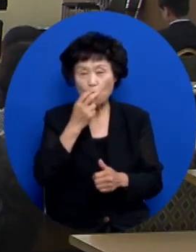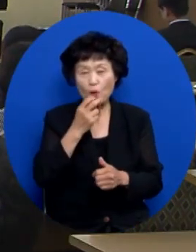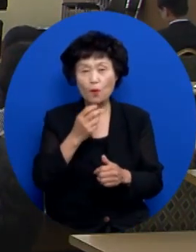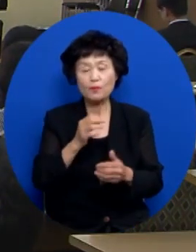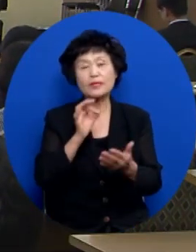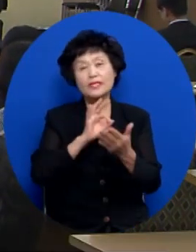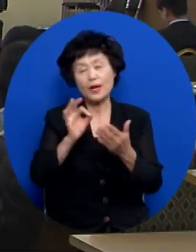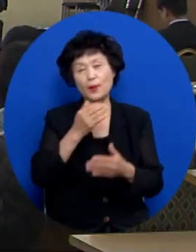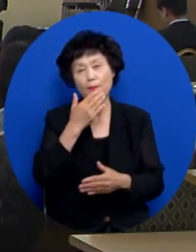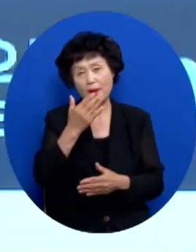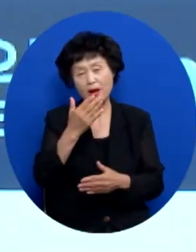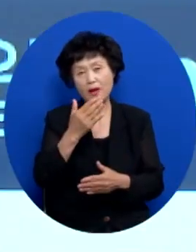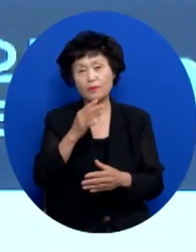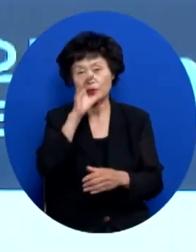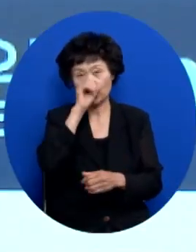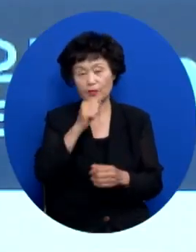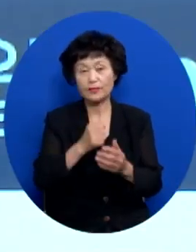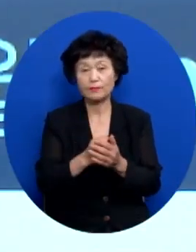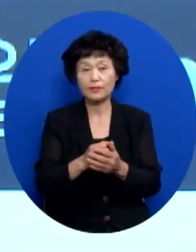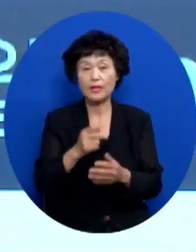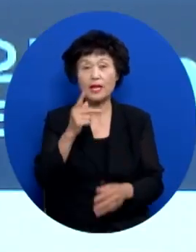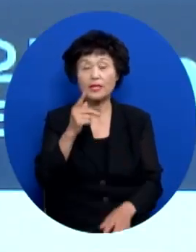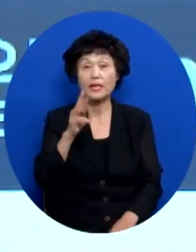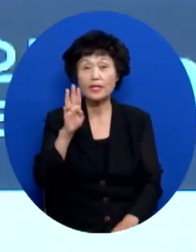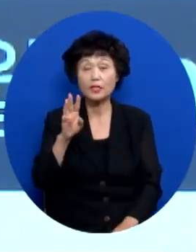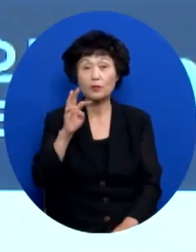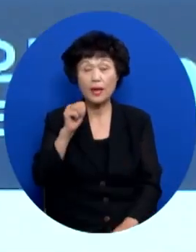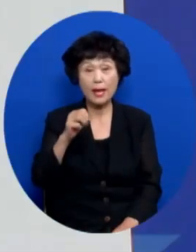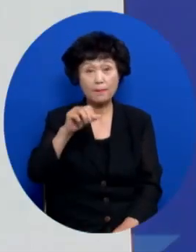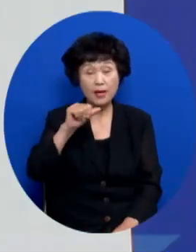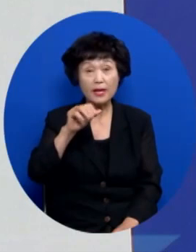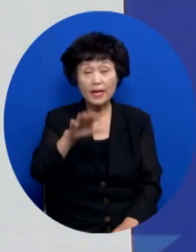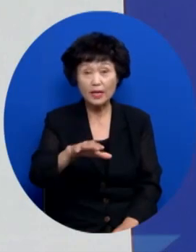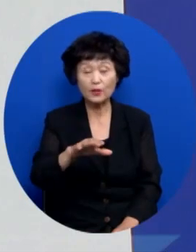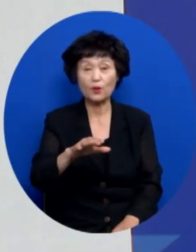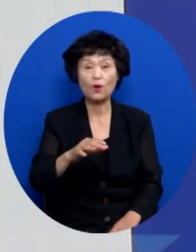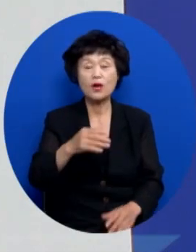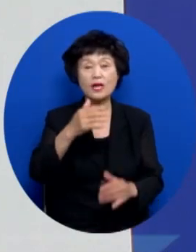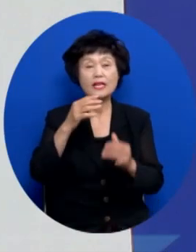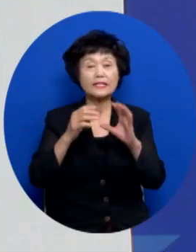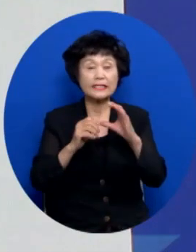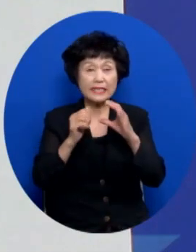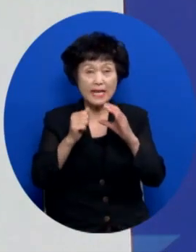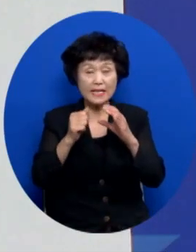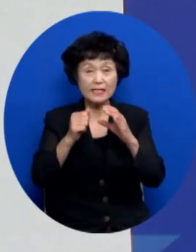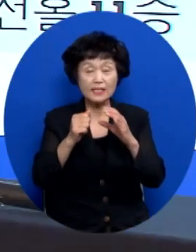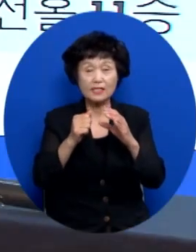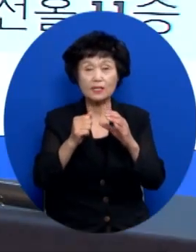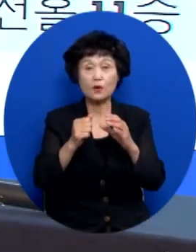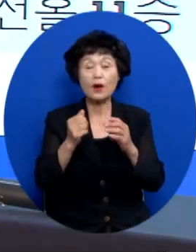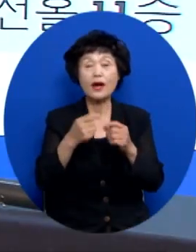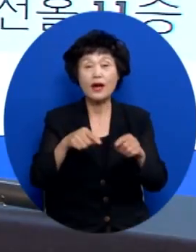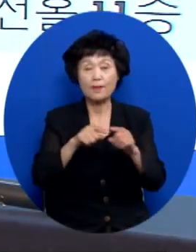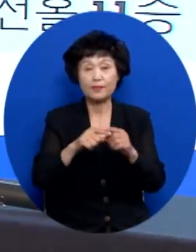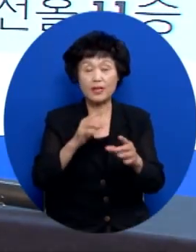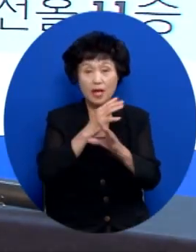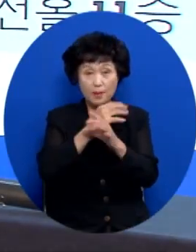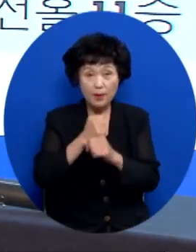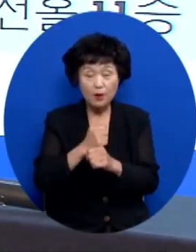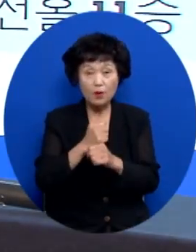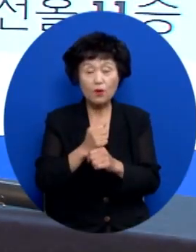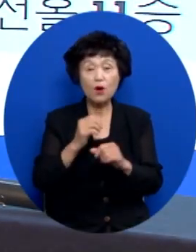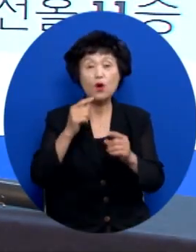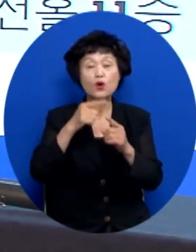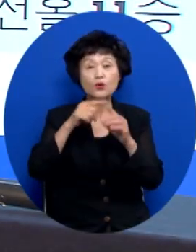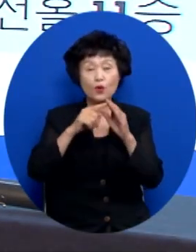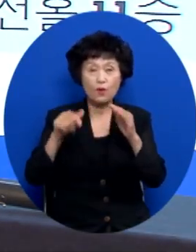선교연합체인 한국세계선교협의회 KWMA는 CTS 다음 세대 운동본부와 업무 협약을 맺고 교회 아동 돌봄